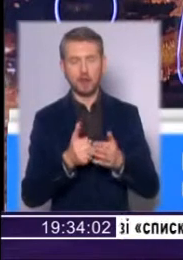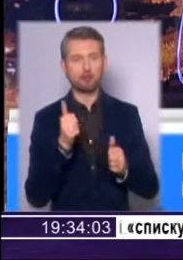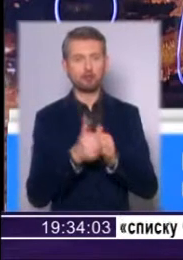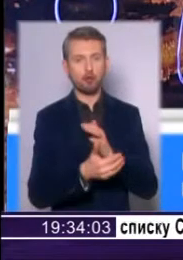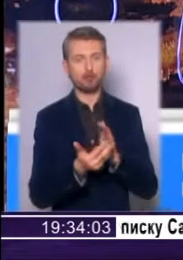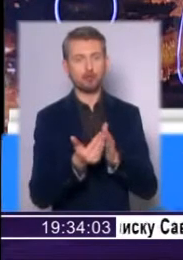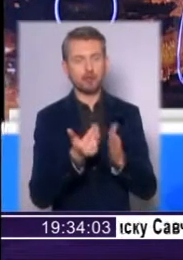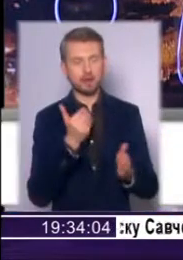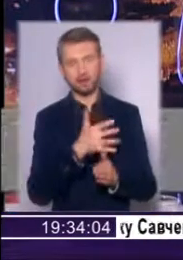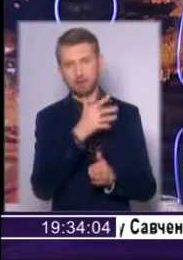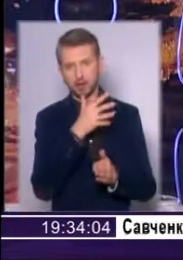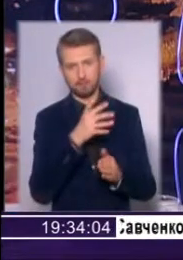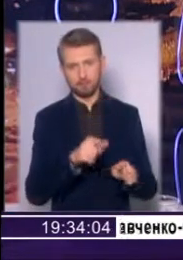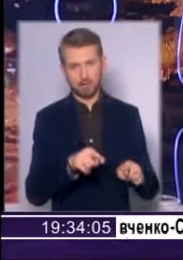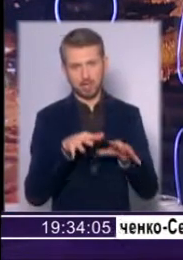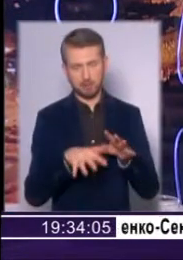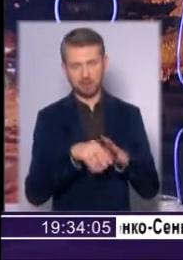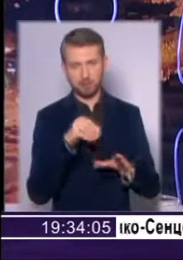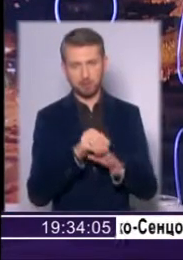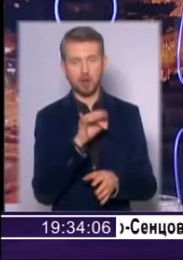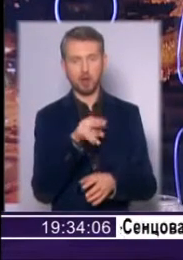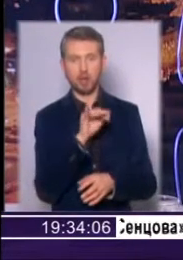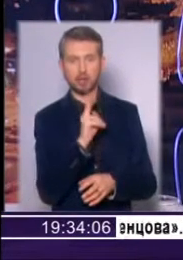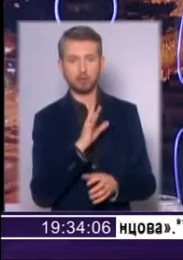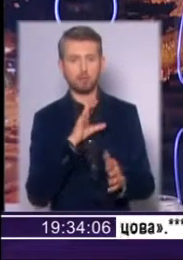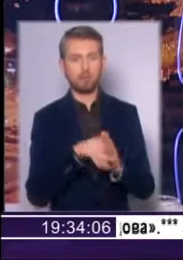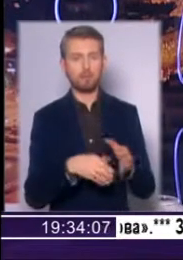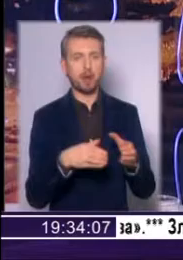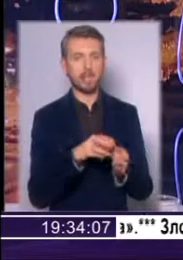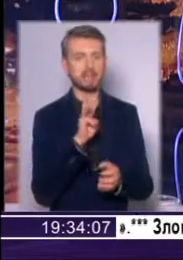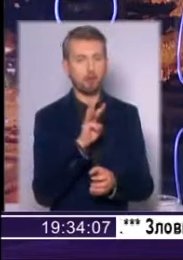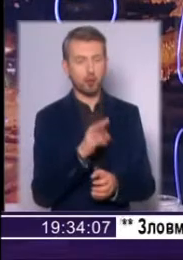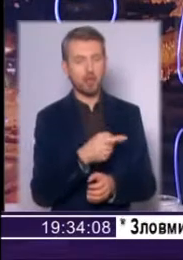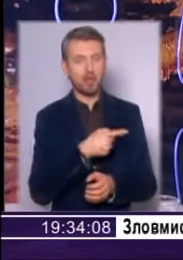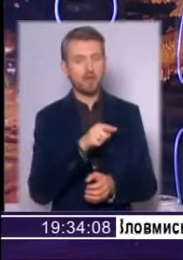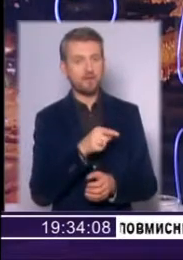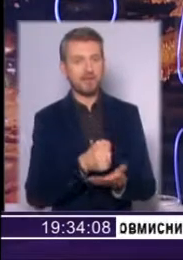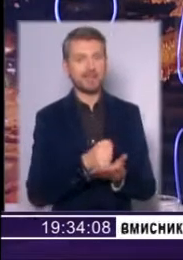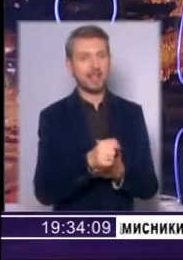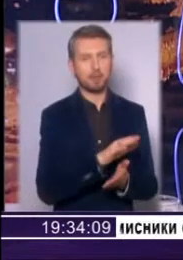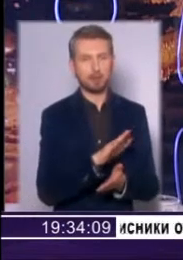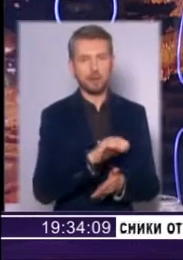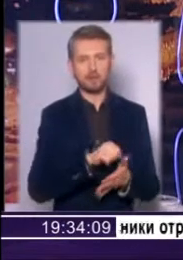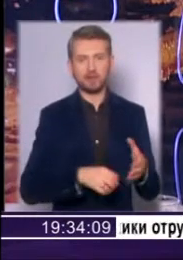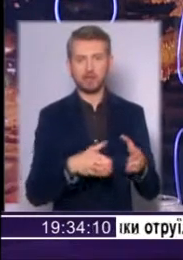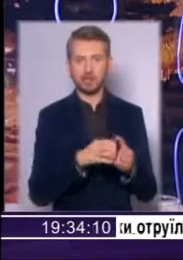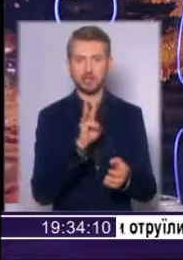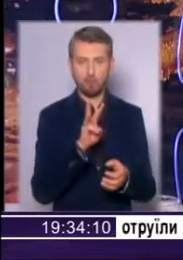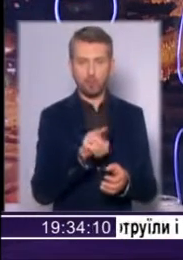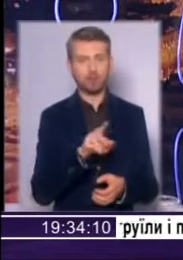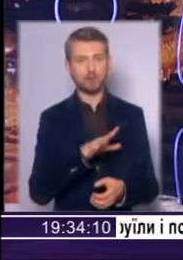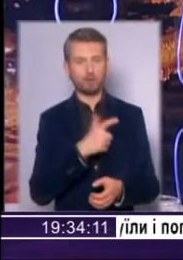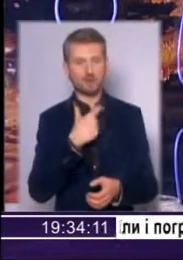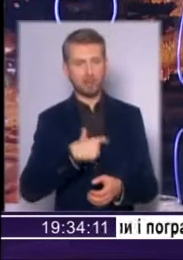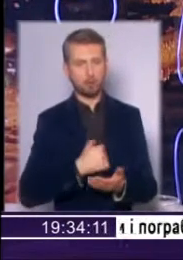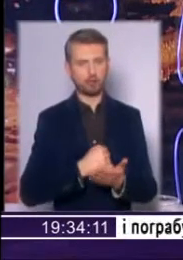виборах у 2014 році. Сергій Рудик був в партії «Свобода», але він не балотувався від партії «Свобода», він балотувався самовисуванцем.